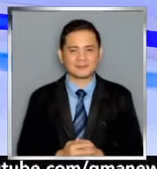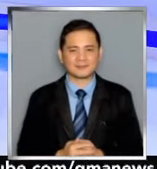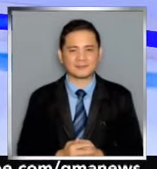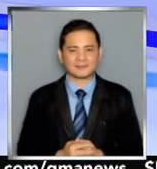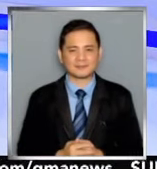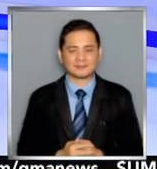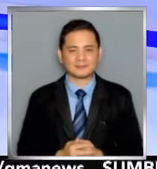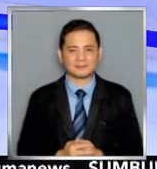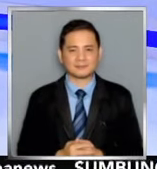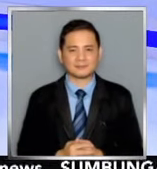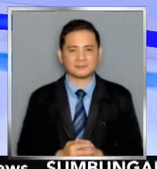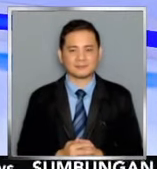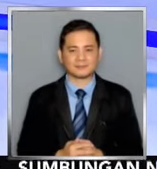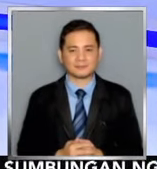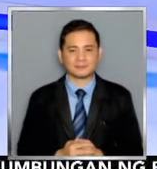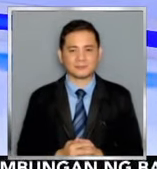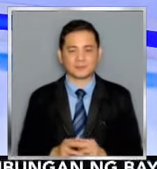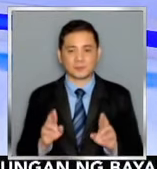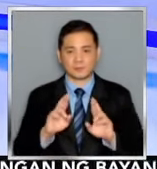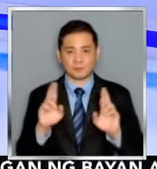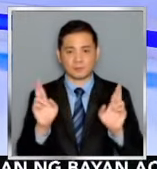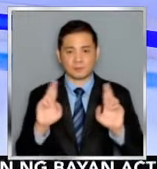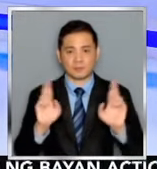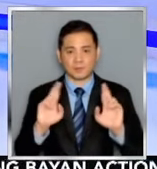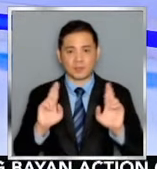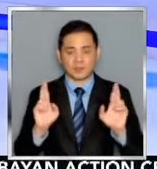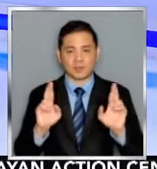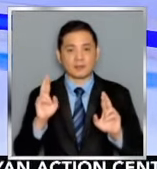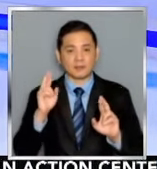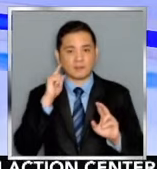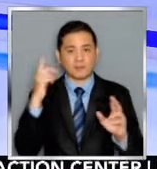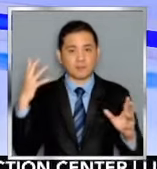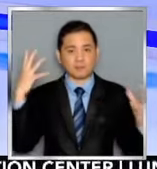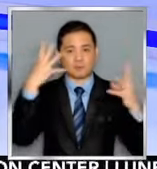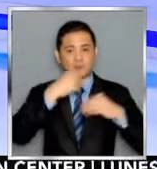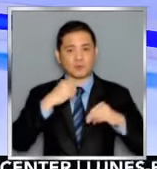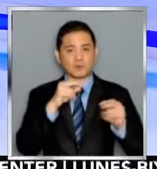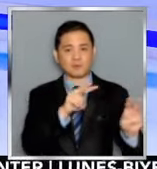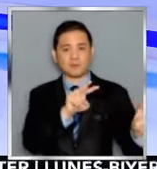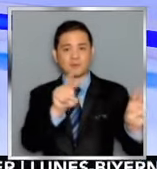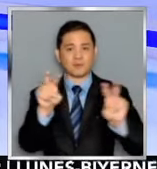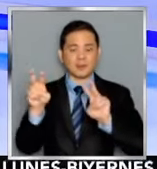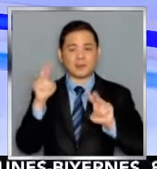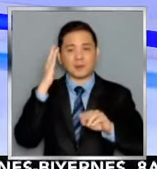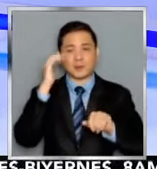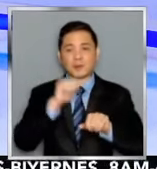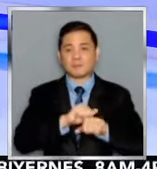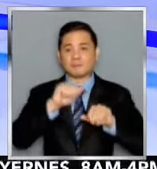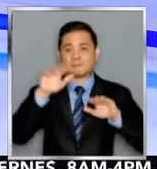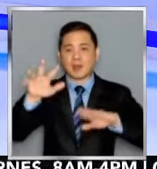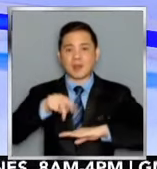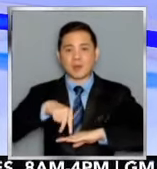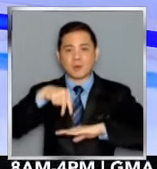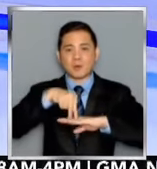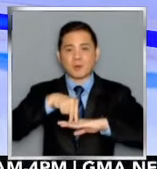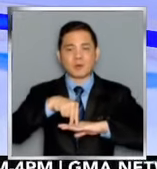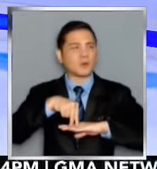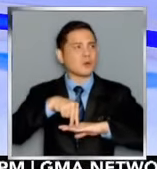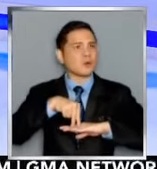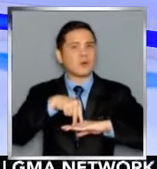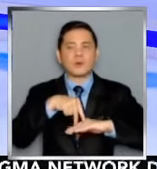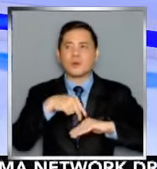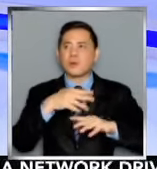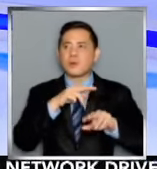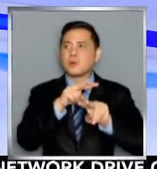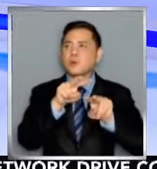At to hold your breath naman para sa breathtaking views mula sa tuktok ng bundok. Nag-share sa amin ang ilang netizens ng